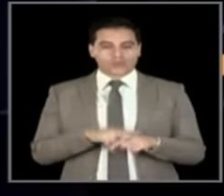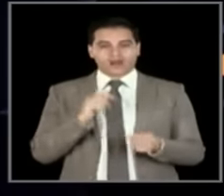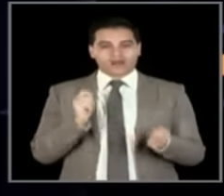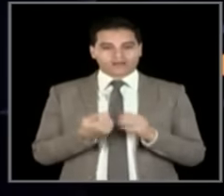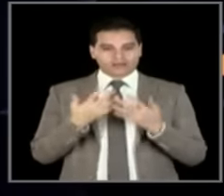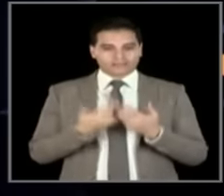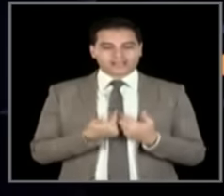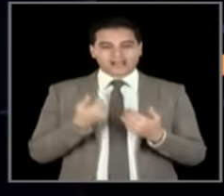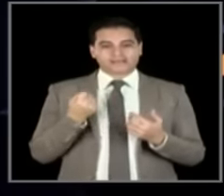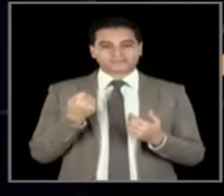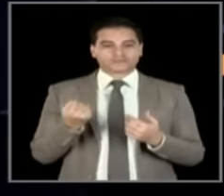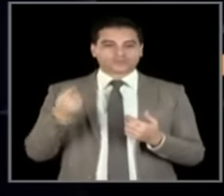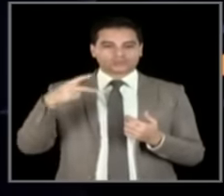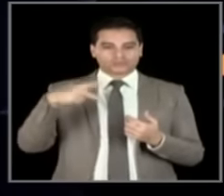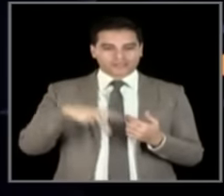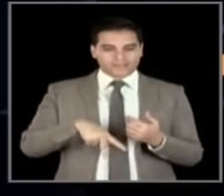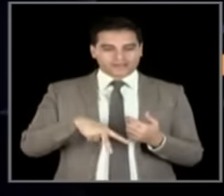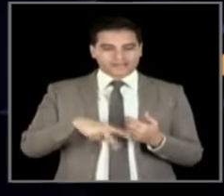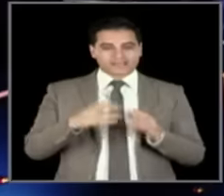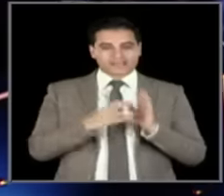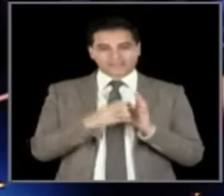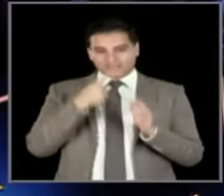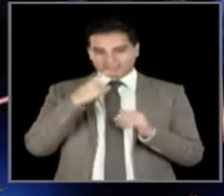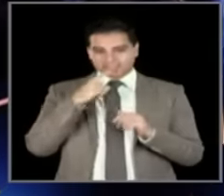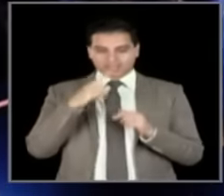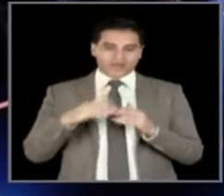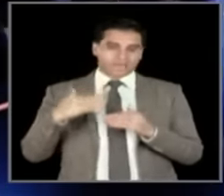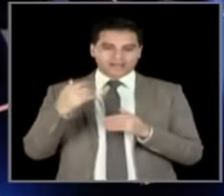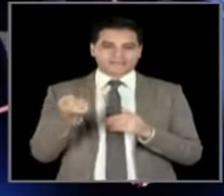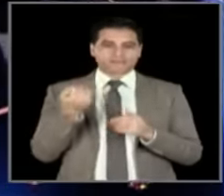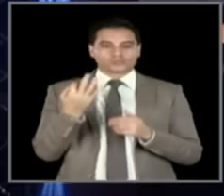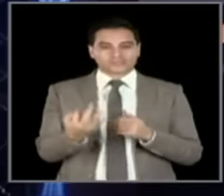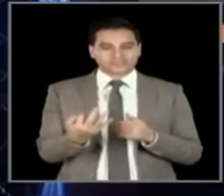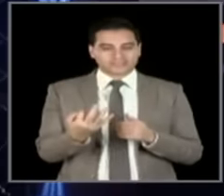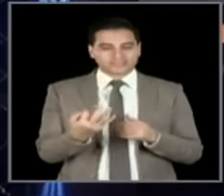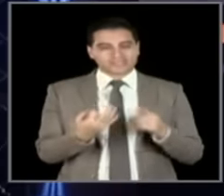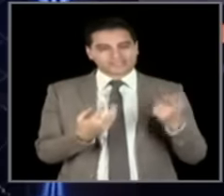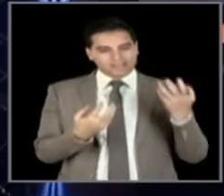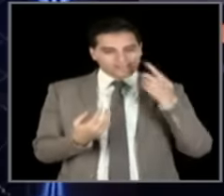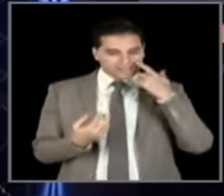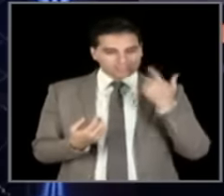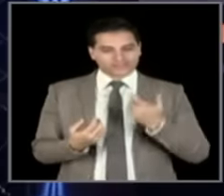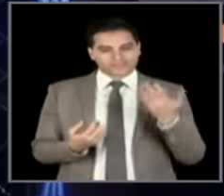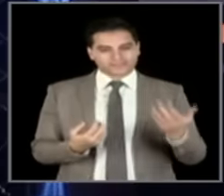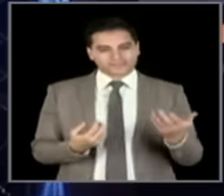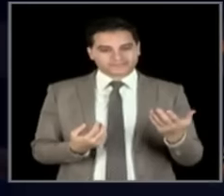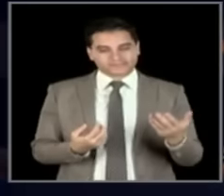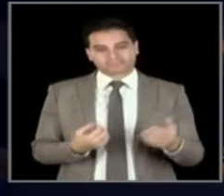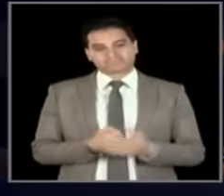النتيجة. 85 جامعة اسكندرية، 35 جامعة عين شمس.